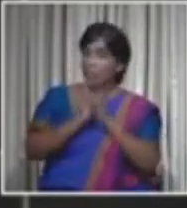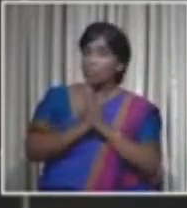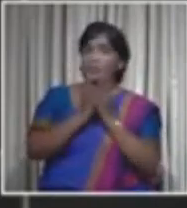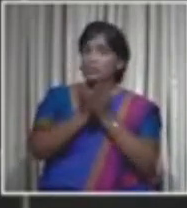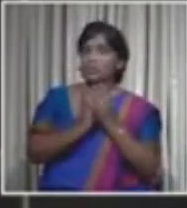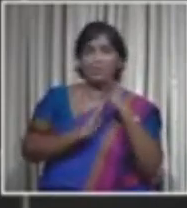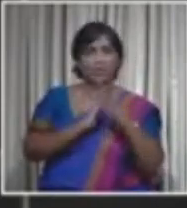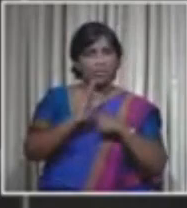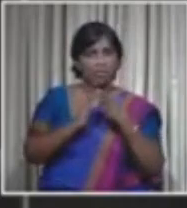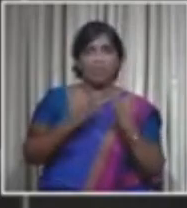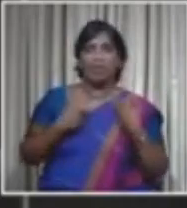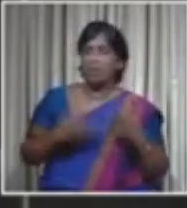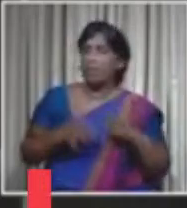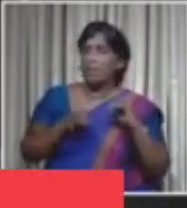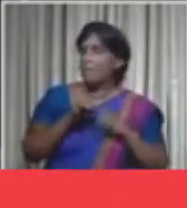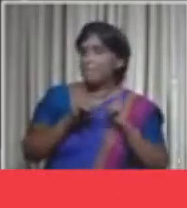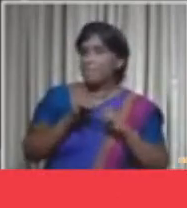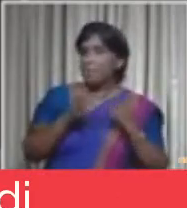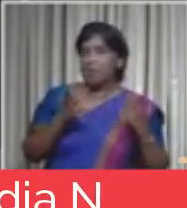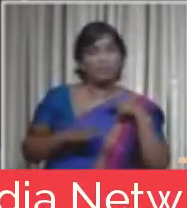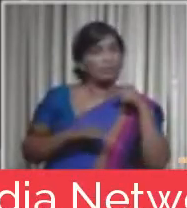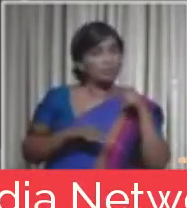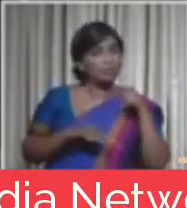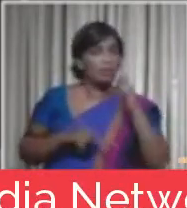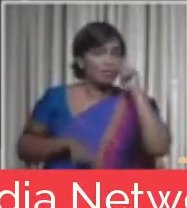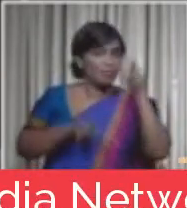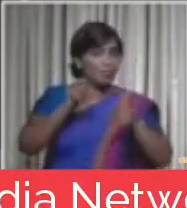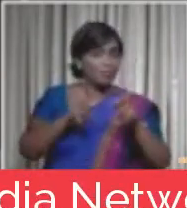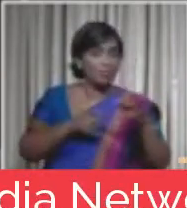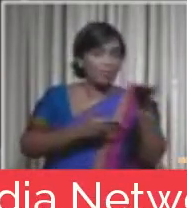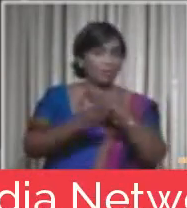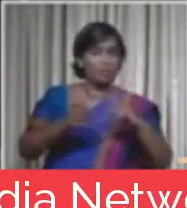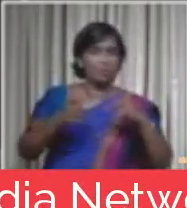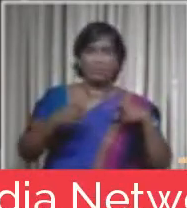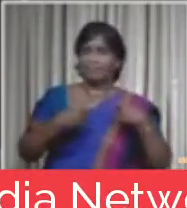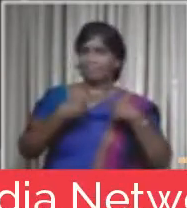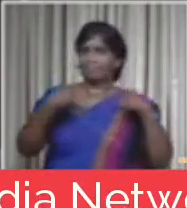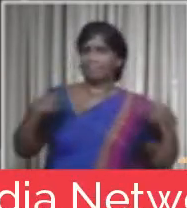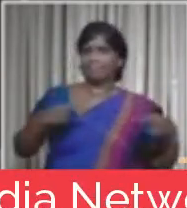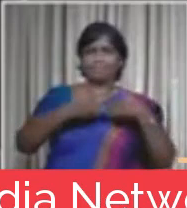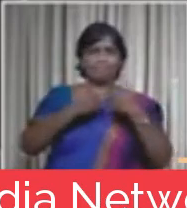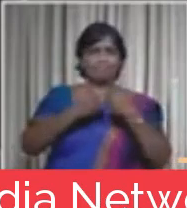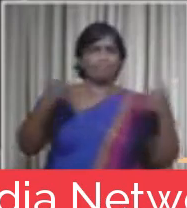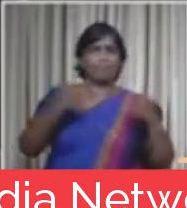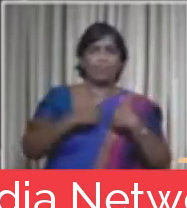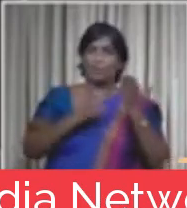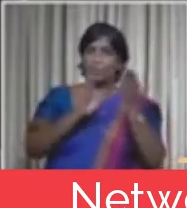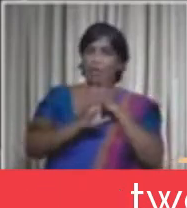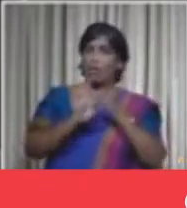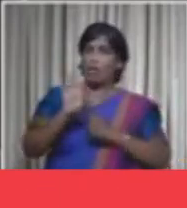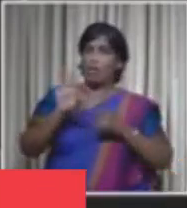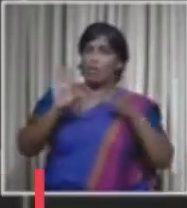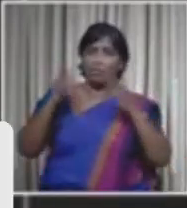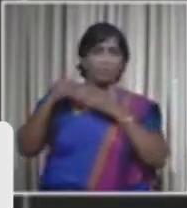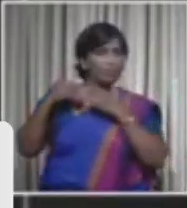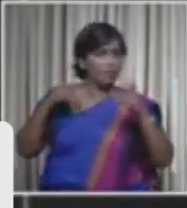இனங்களுக்கிடையிலே ஏற்பட்டுள்ள முரண்பாடு தான். 30 வருஷ யுத்தம், அதன் பிறகு கடந்த 10 வருஷமாக முஸ்லிம் சமூகத்துக்கிடையிலும் ஏற்பட்டு ஒரு பெரிய